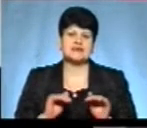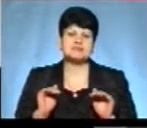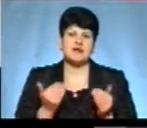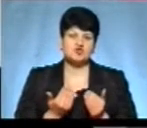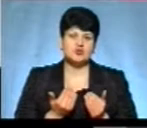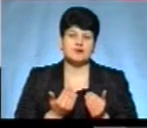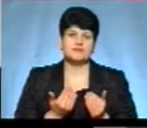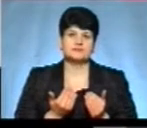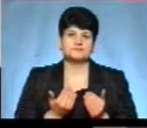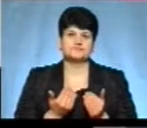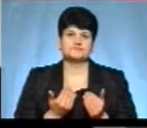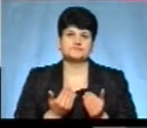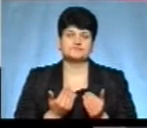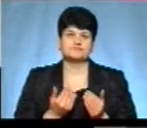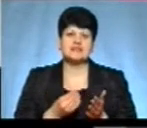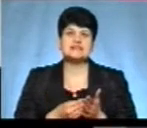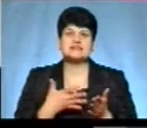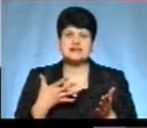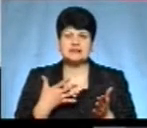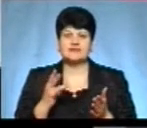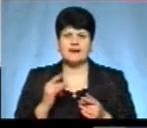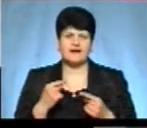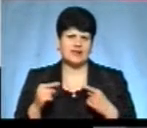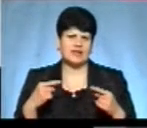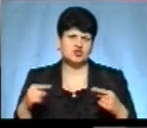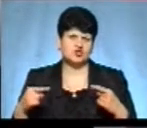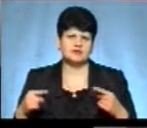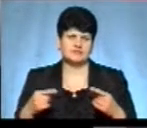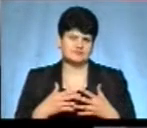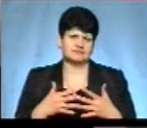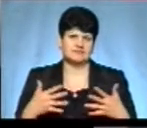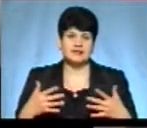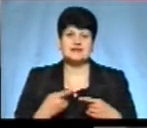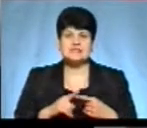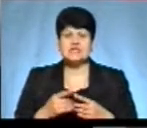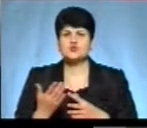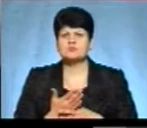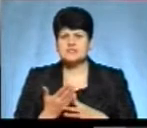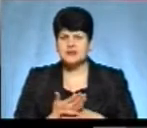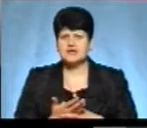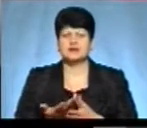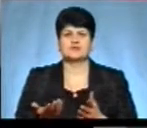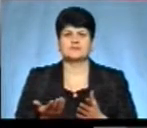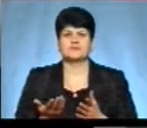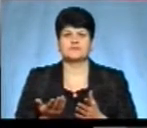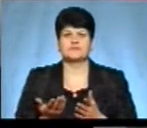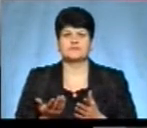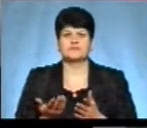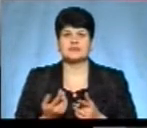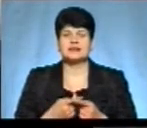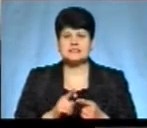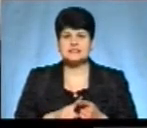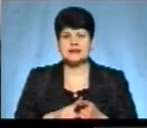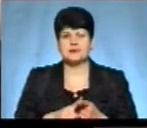зменшенню цін на інші якісь речі, це про субсидії, ось це